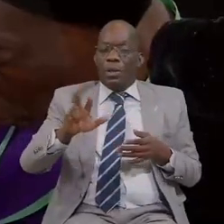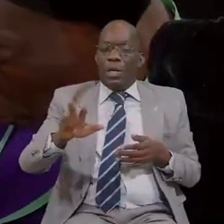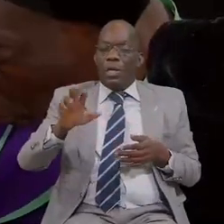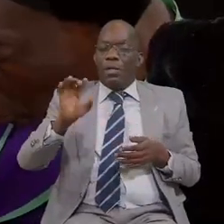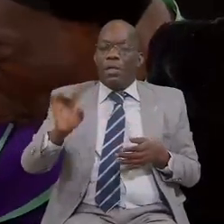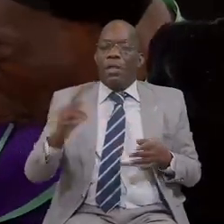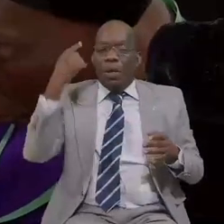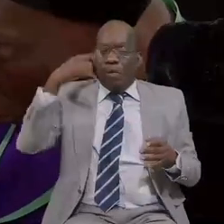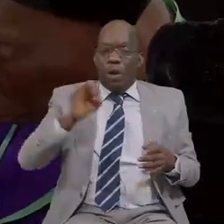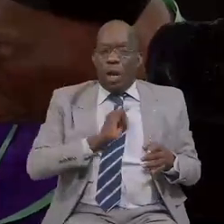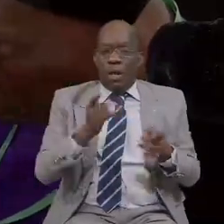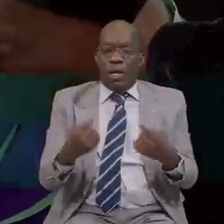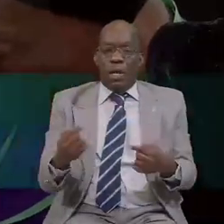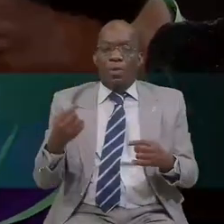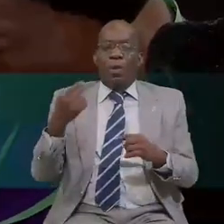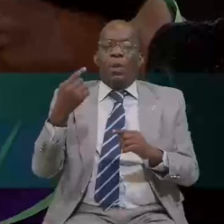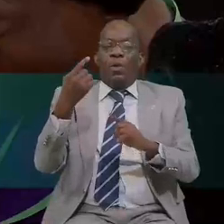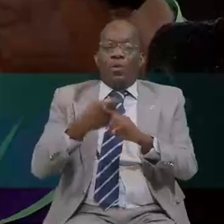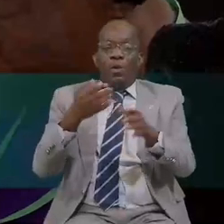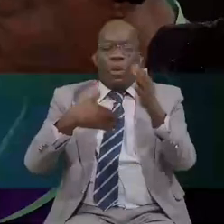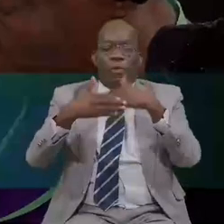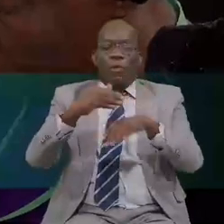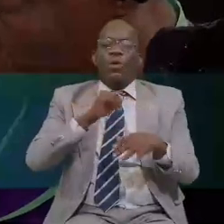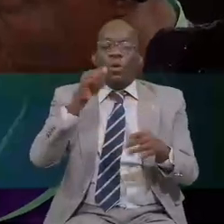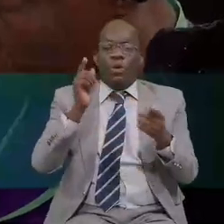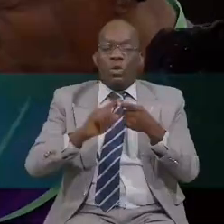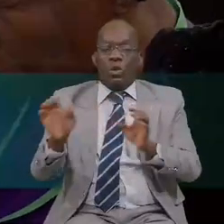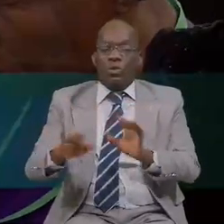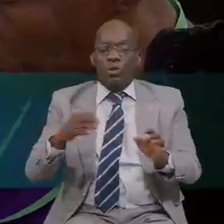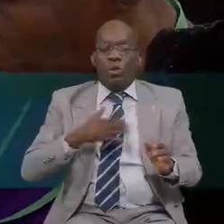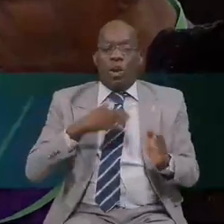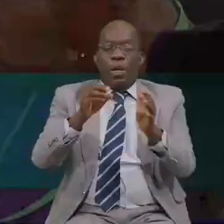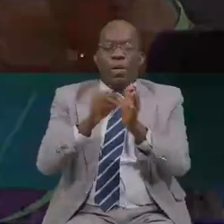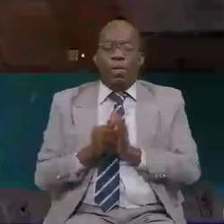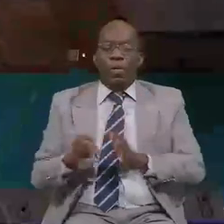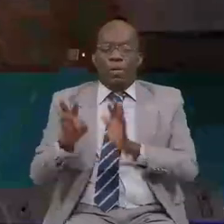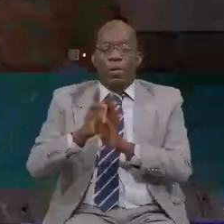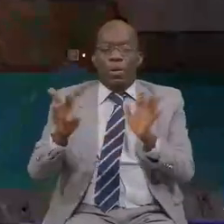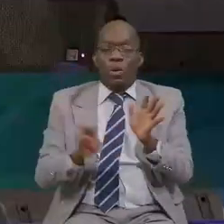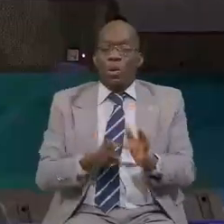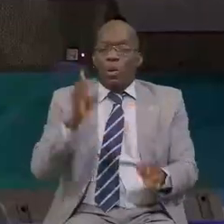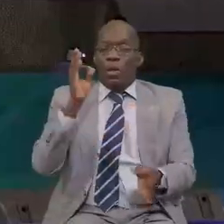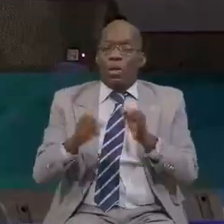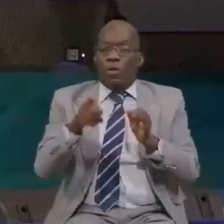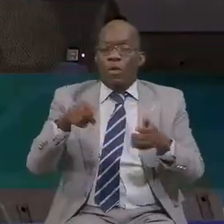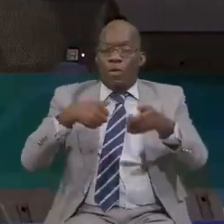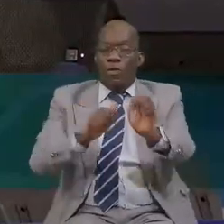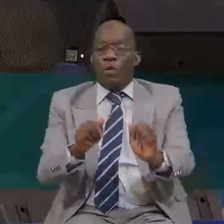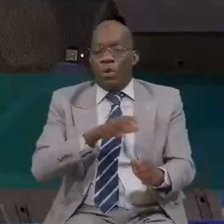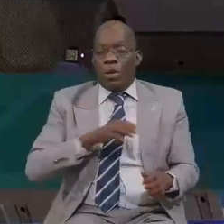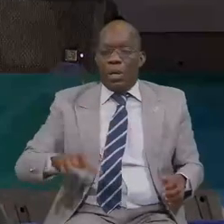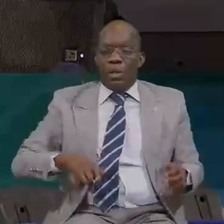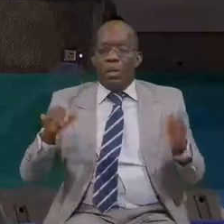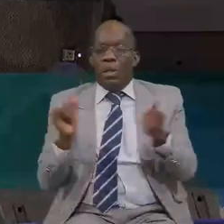chapitre 6. Quand je suis descendu du ciel pour faire non ma volonté, si nous suivons Christ, c'est comme ça nous devons être